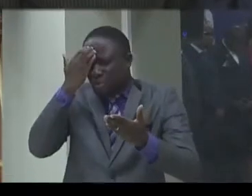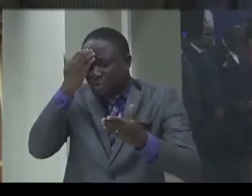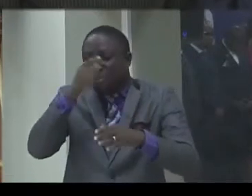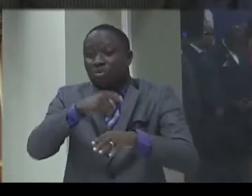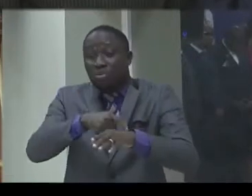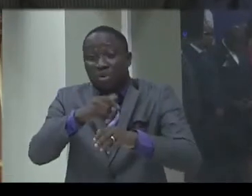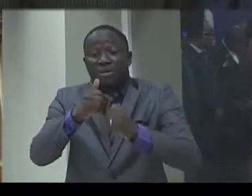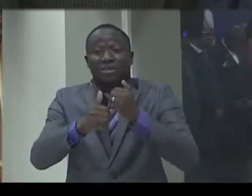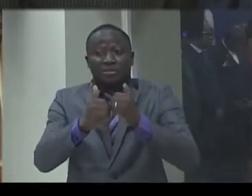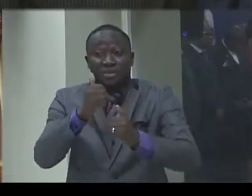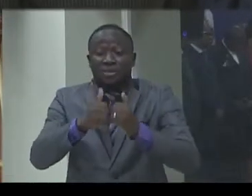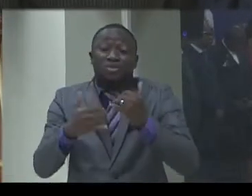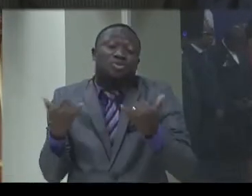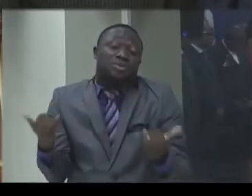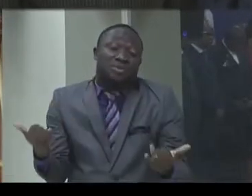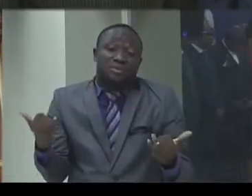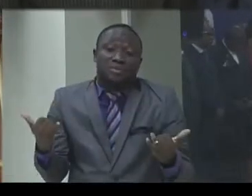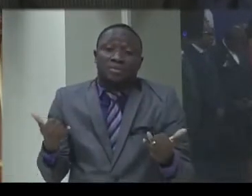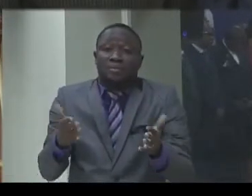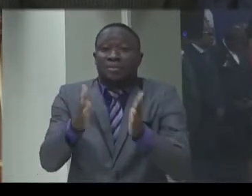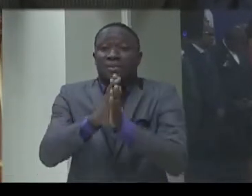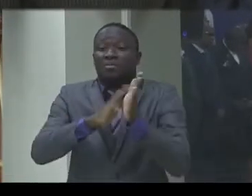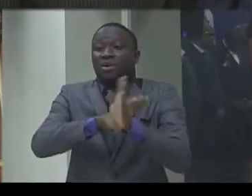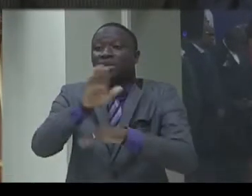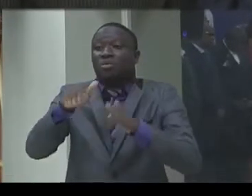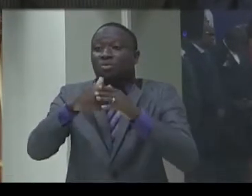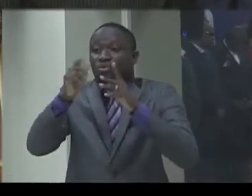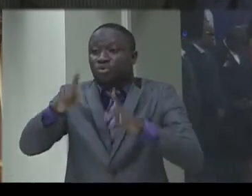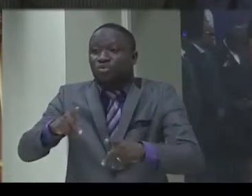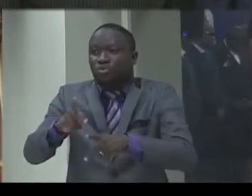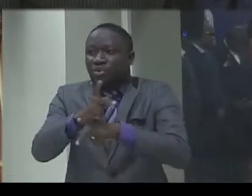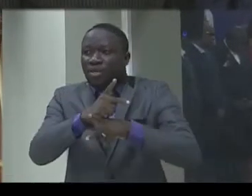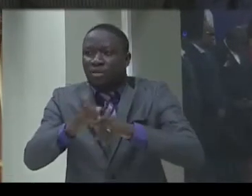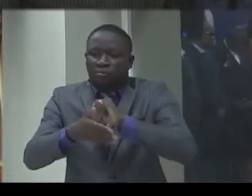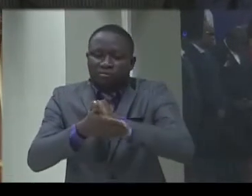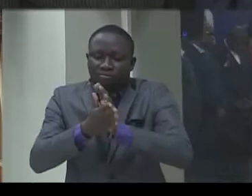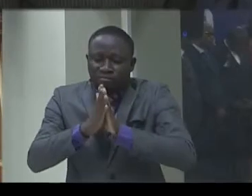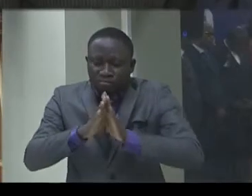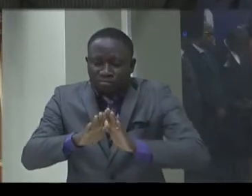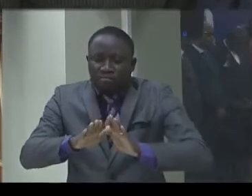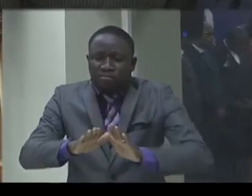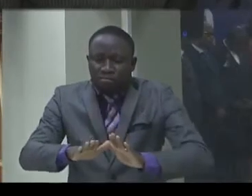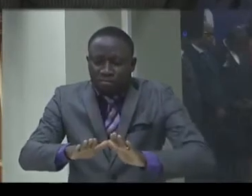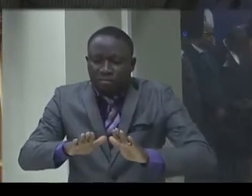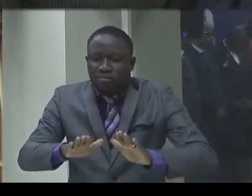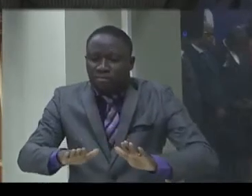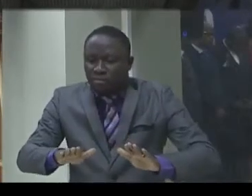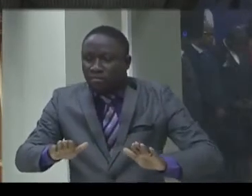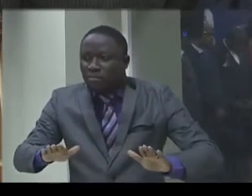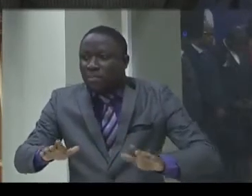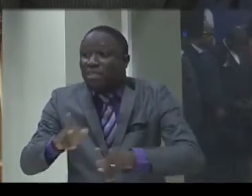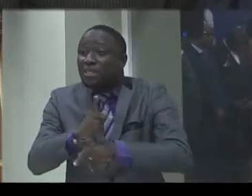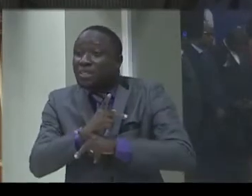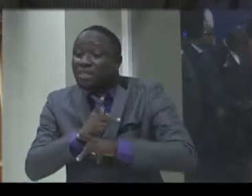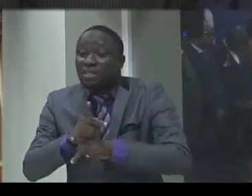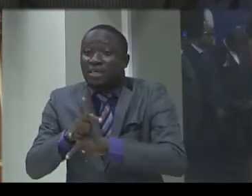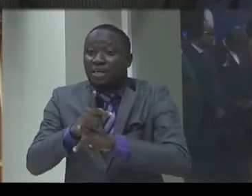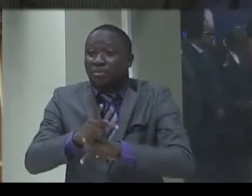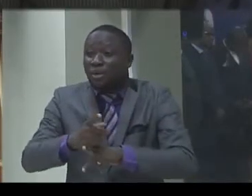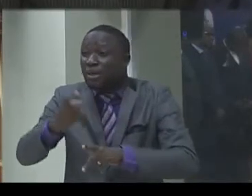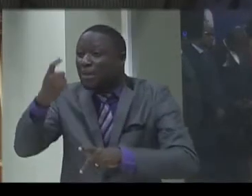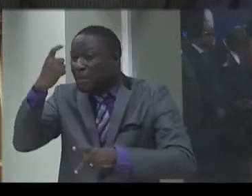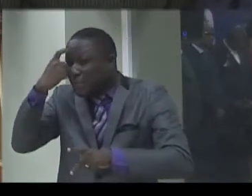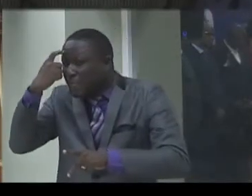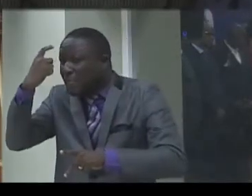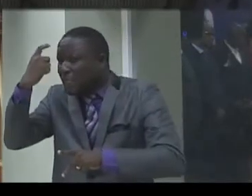kenap di jodi mwen mande pou tout moun kenbe kalm yo e pou nou toujou kenbe l'esprit